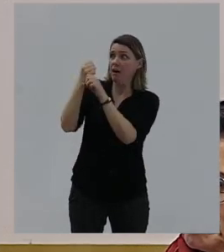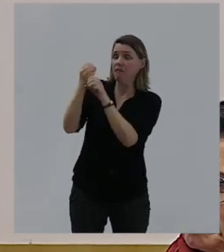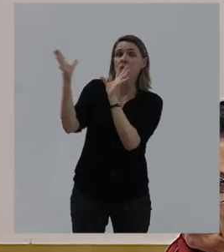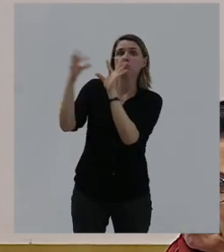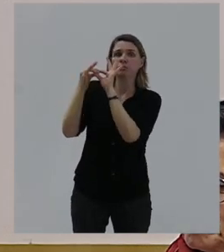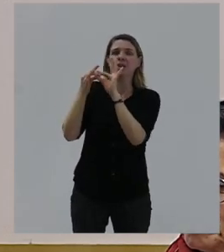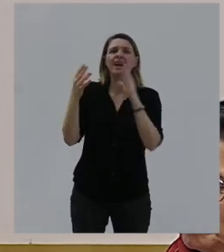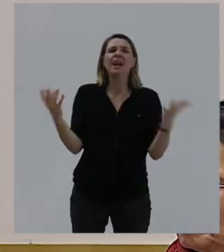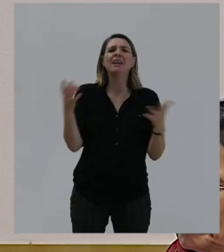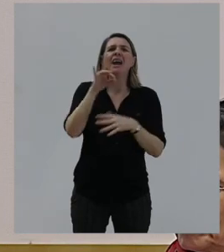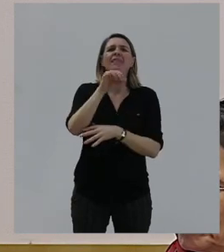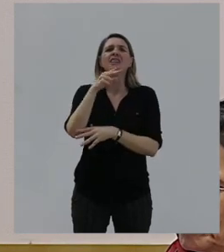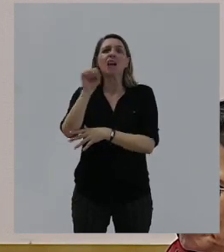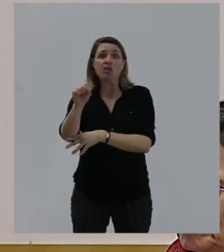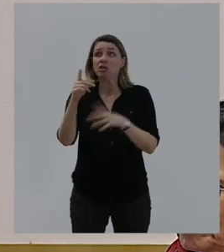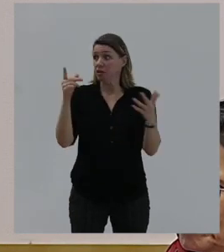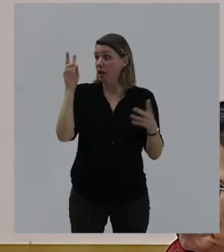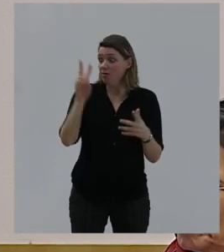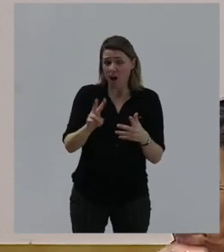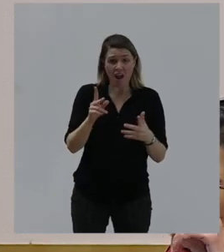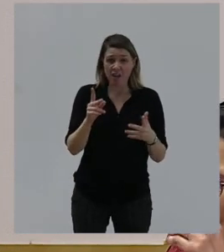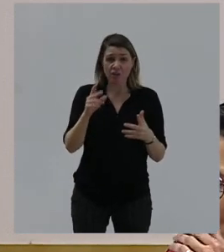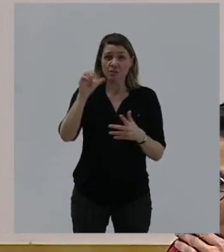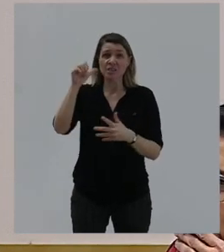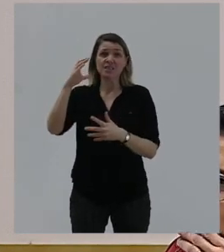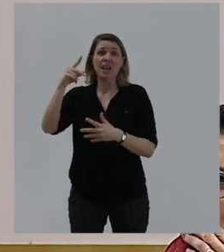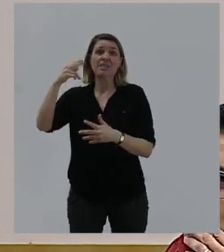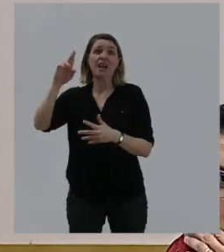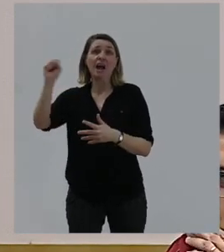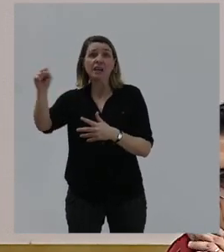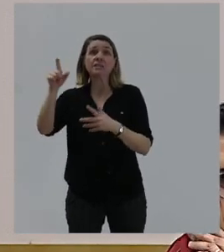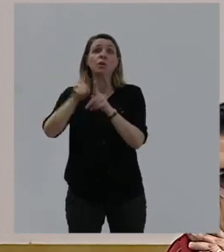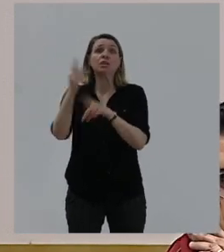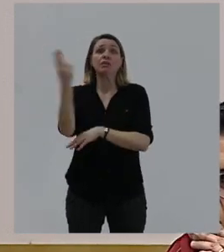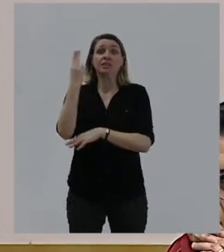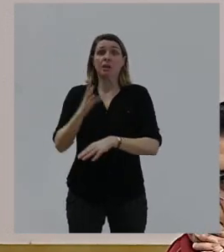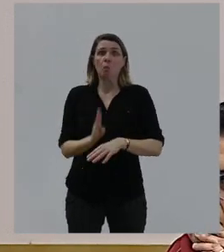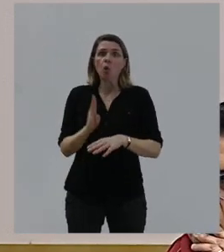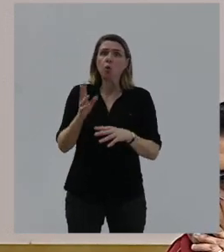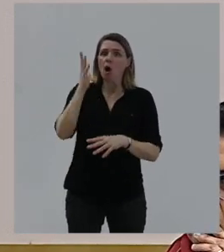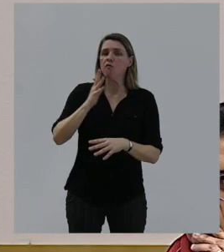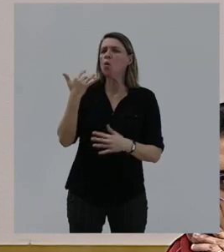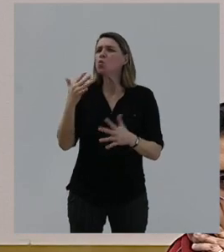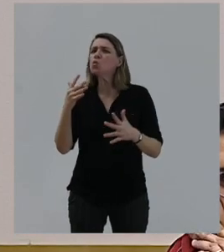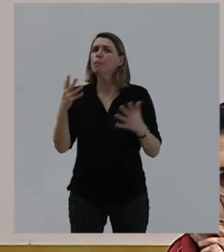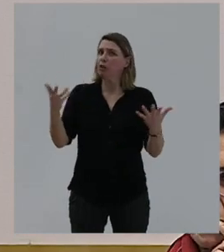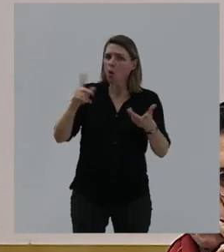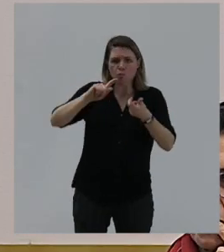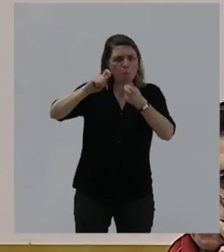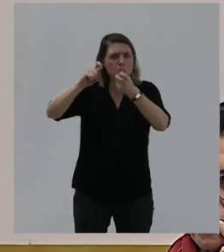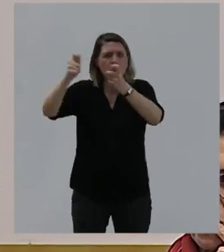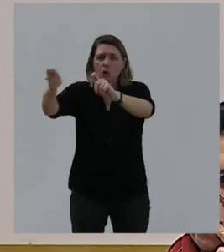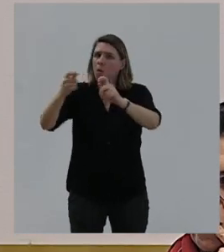Sur la MSH, notre université n'avait pas joué franc jeu avec le CNRS et l'Université de Bordeaux. Nous avons remis les choses à plat, débloqué la